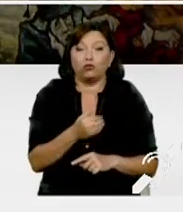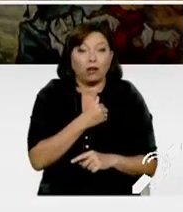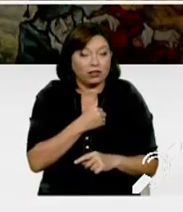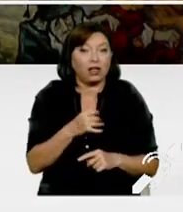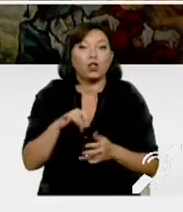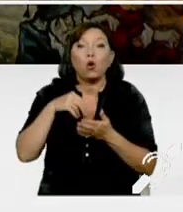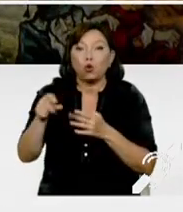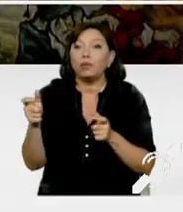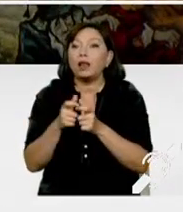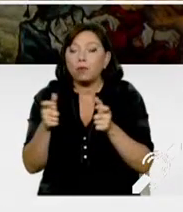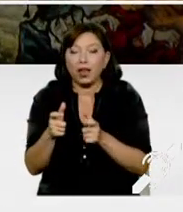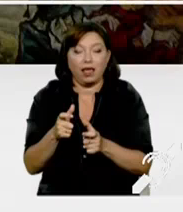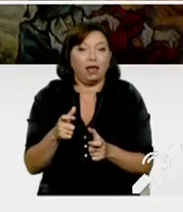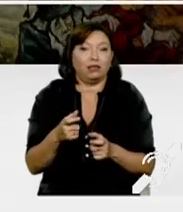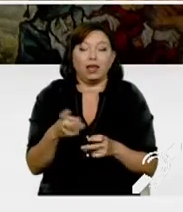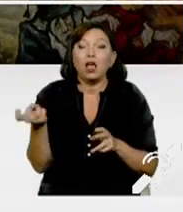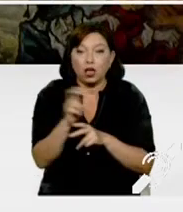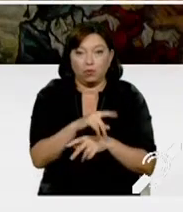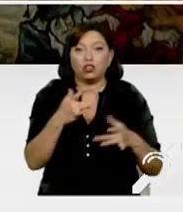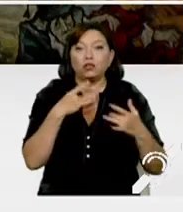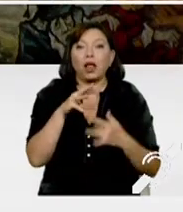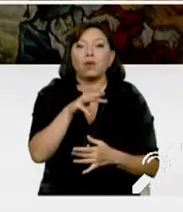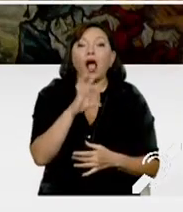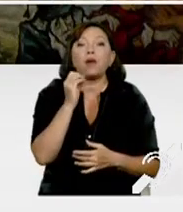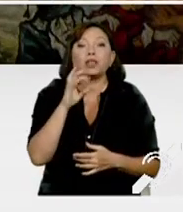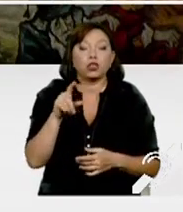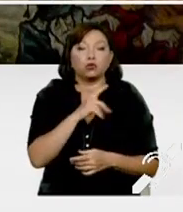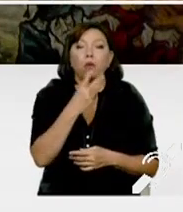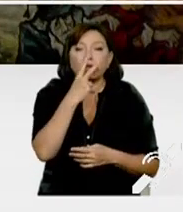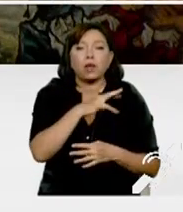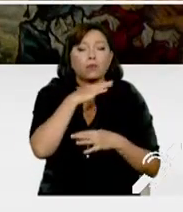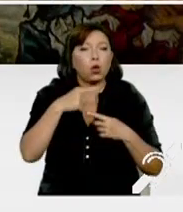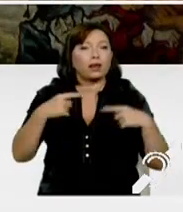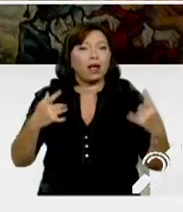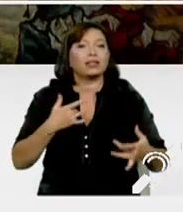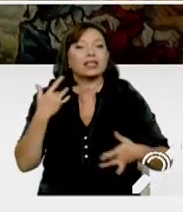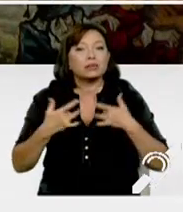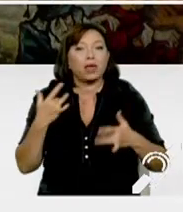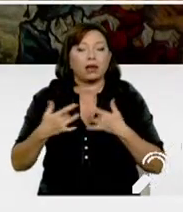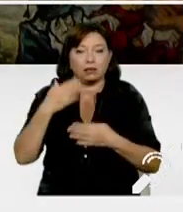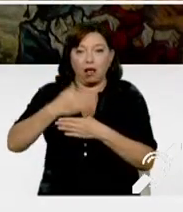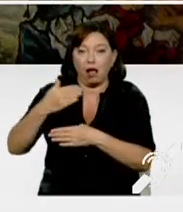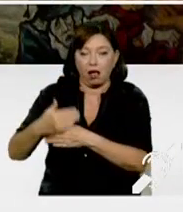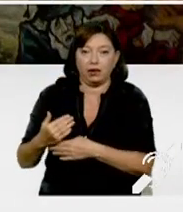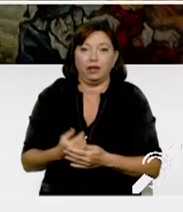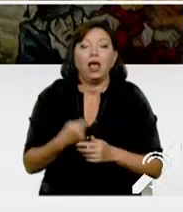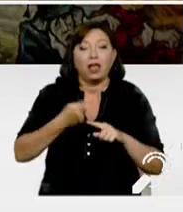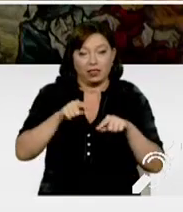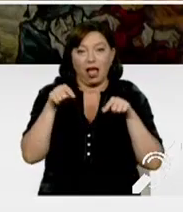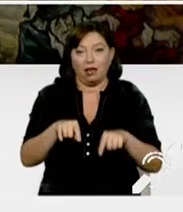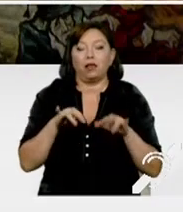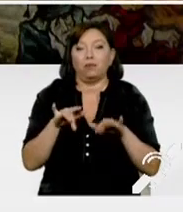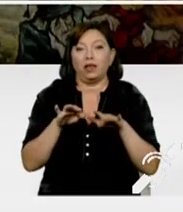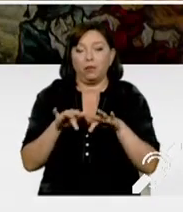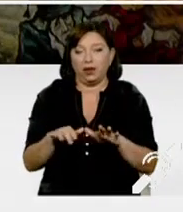luat bilete la Teatrul Național Mihai Eminescu pentru a urmări mai multe spectacole din cadrul Reuniunii Naționale